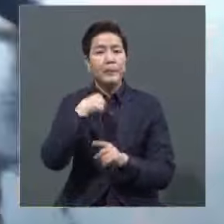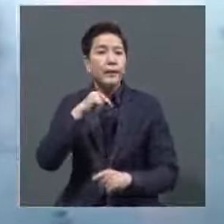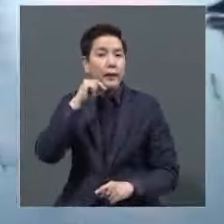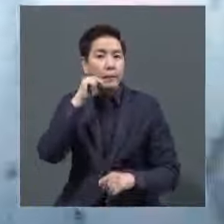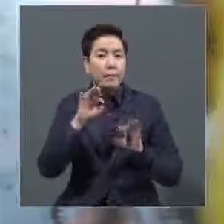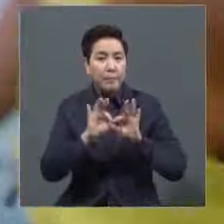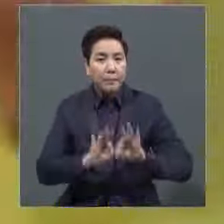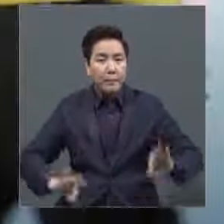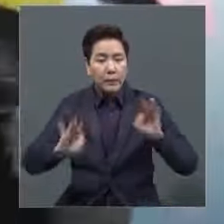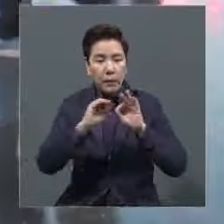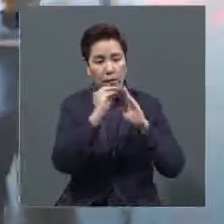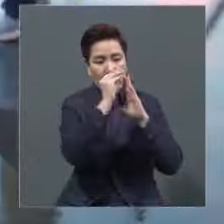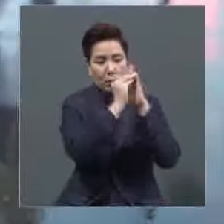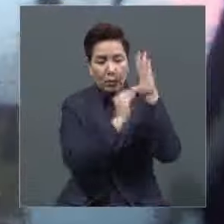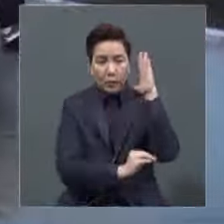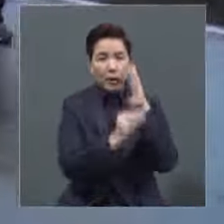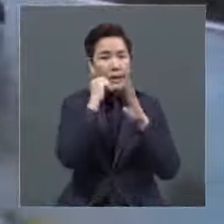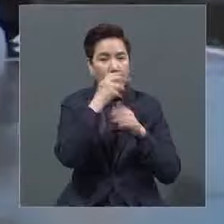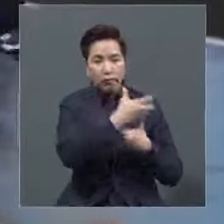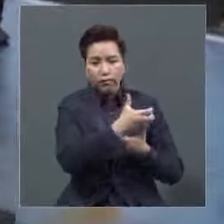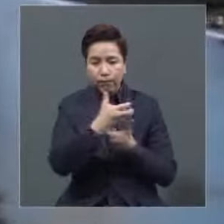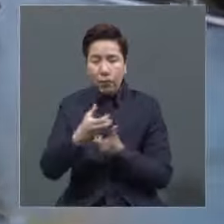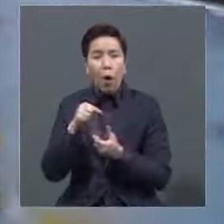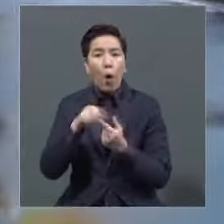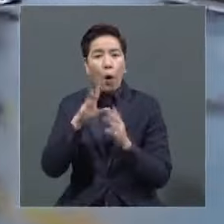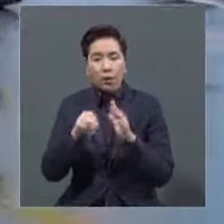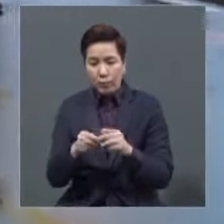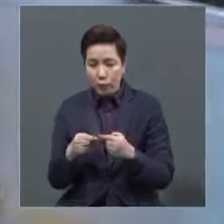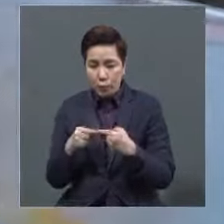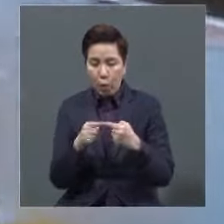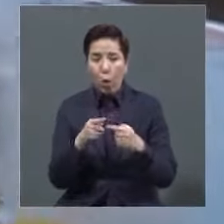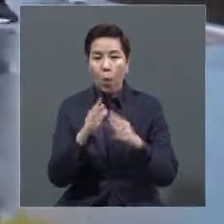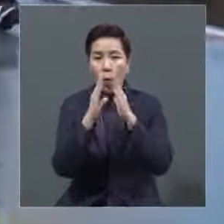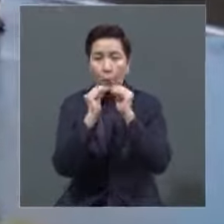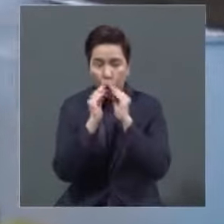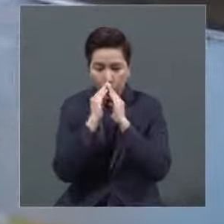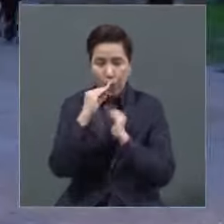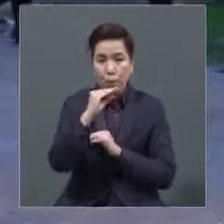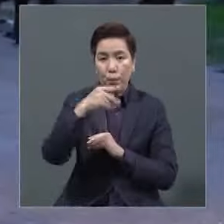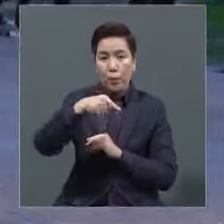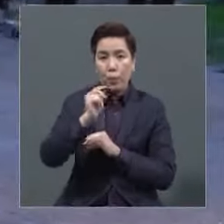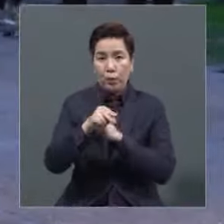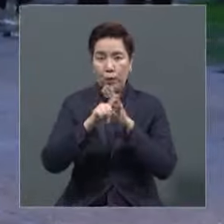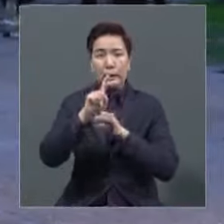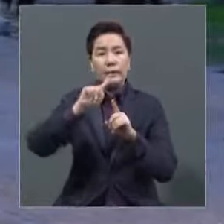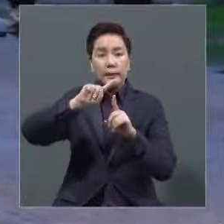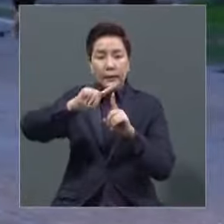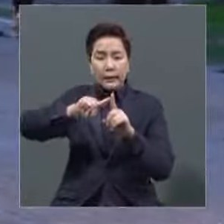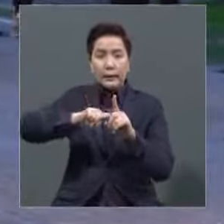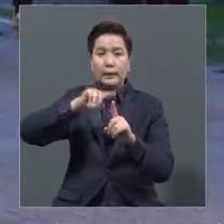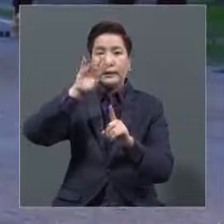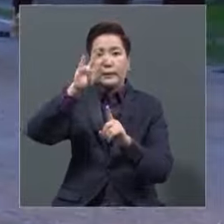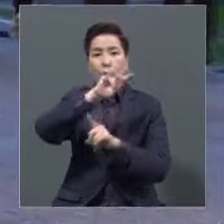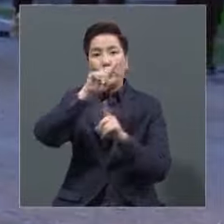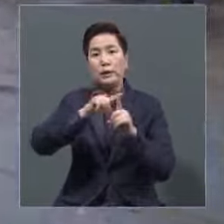รกฎาคมเพื่อเข้าร่วมในขบวนเชิญน้ำพระพุทธมนต์ศักดิ์สิทธิ์จากกระทรวงมหาดไทยไปยังวัดพระเชตุพนวิมลมังคลารามรา